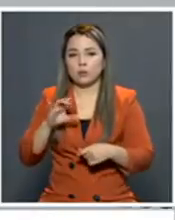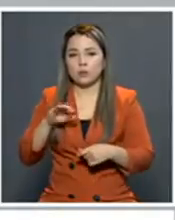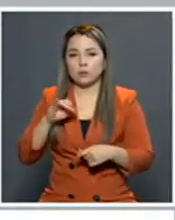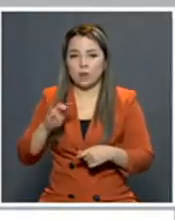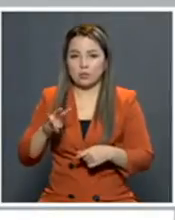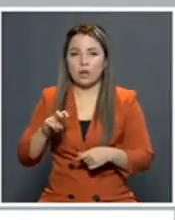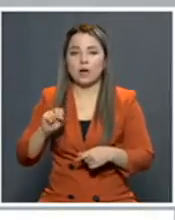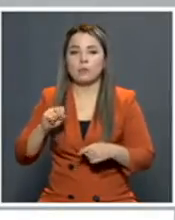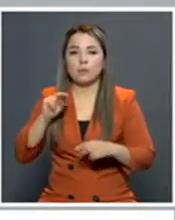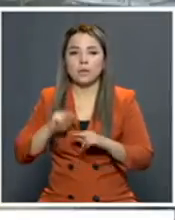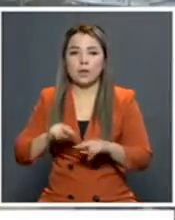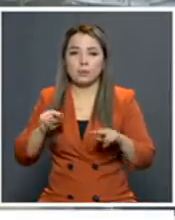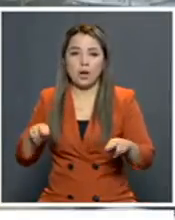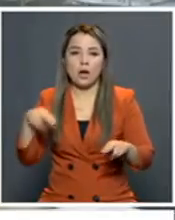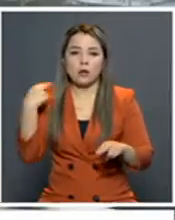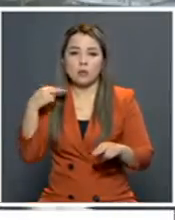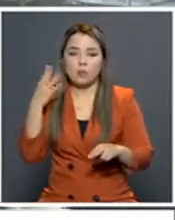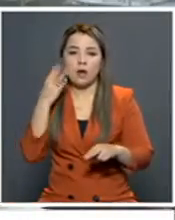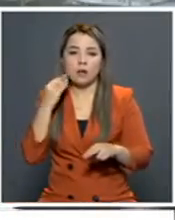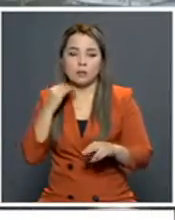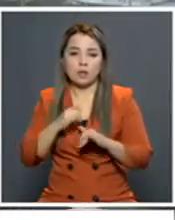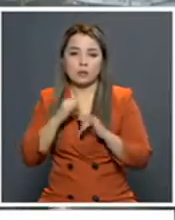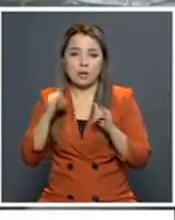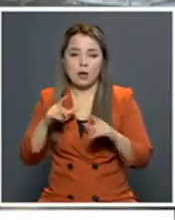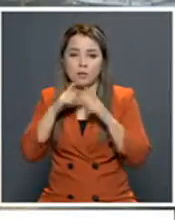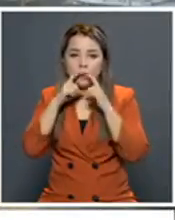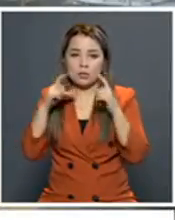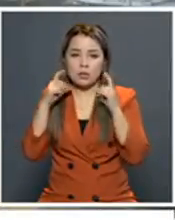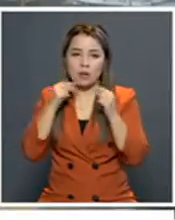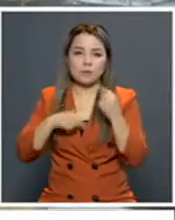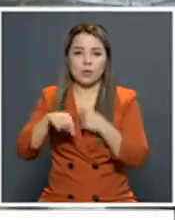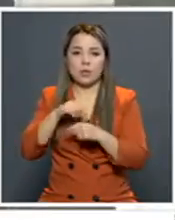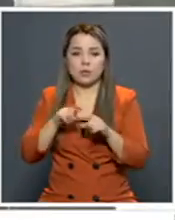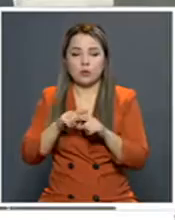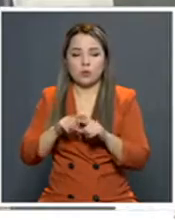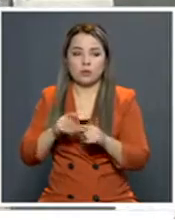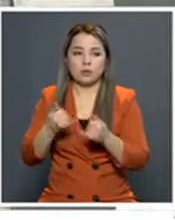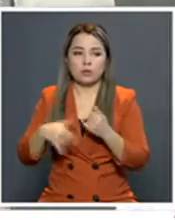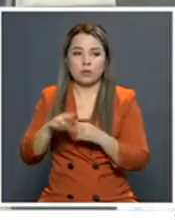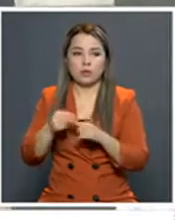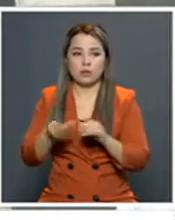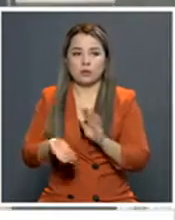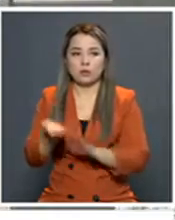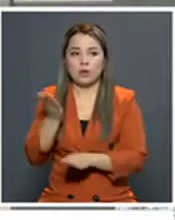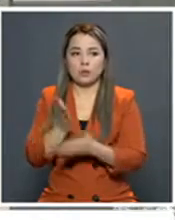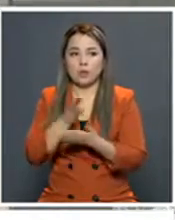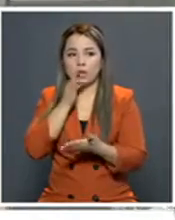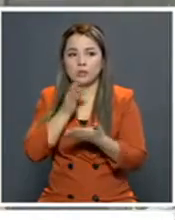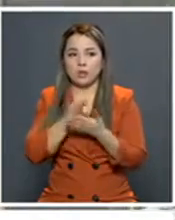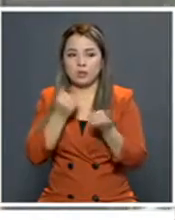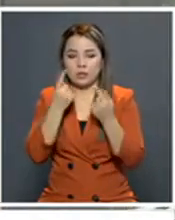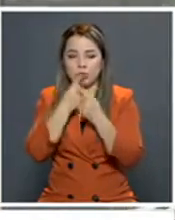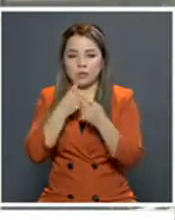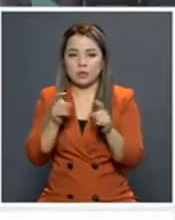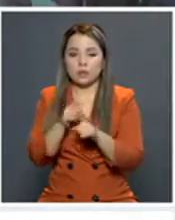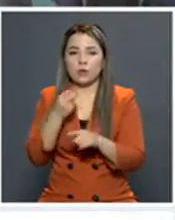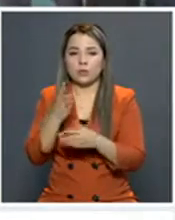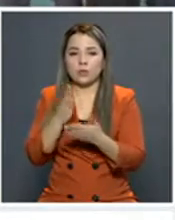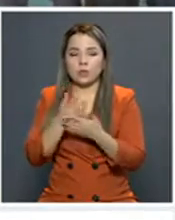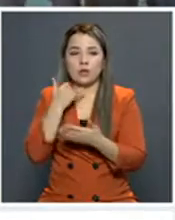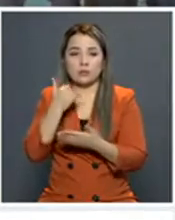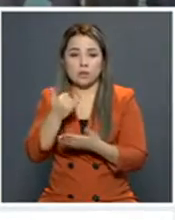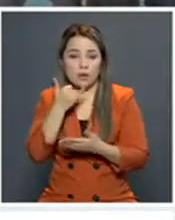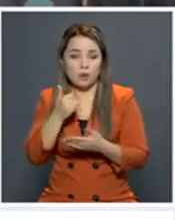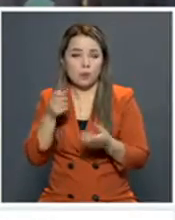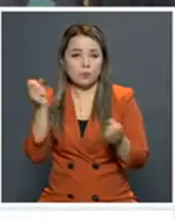Петропавл, Ақтөбе, Алматы қалаларында қызған. Кейбірі маска бизнесін көтерме сауда көзіне айналдырған. Біздің редакция солардың бірнешеуіне